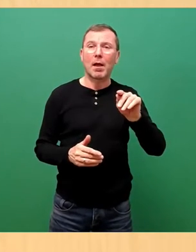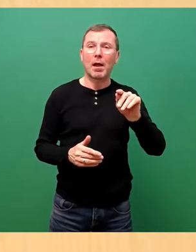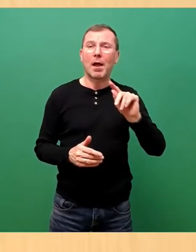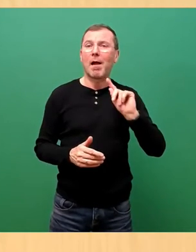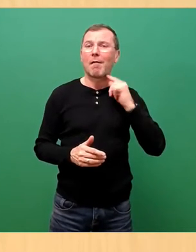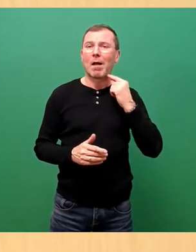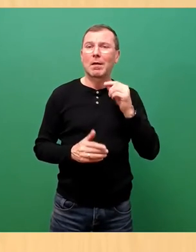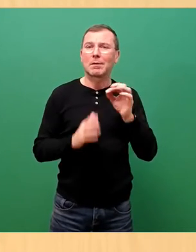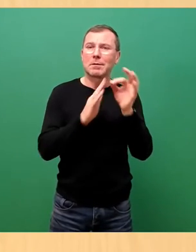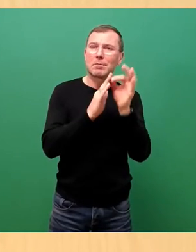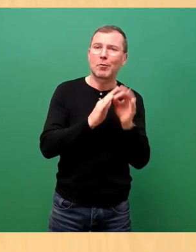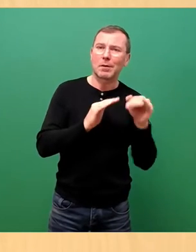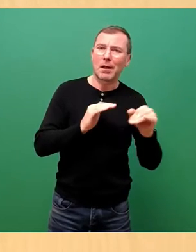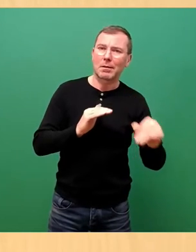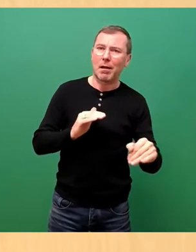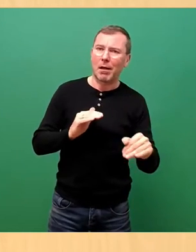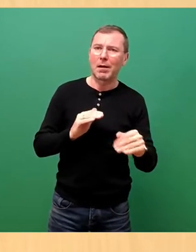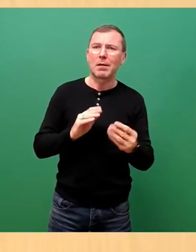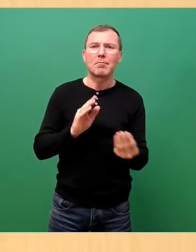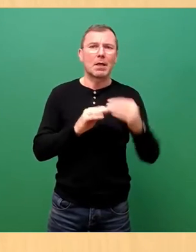in diesen Ergänzungsantrag. So wurde zum Beispiel